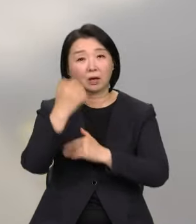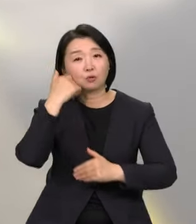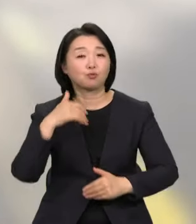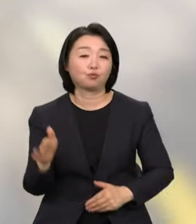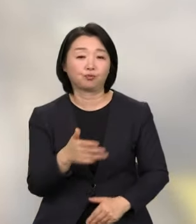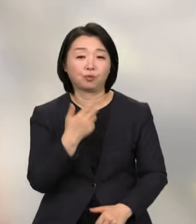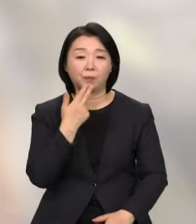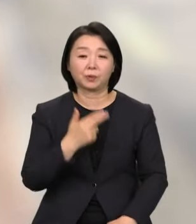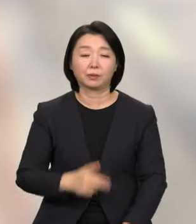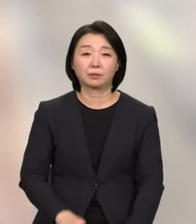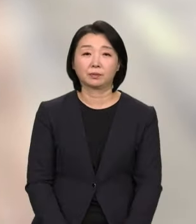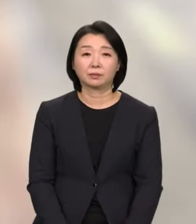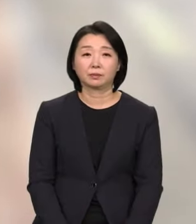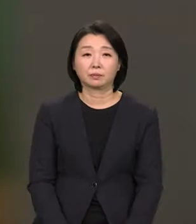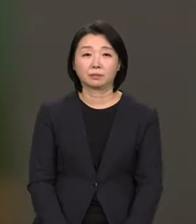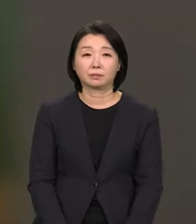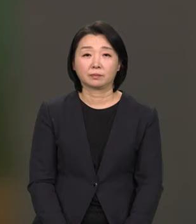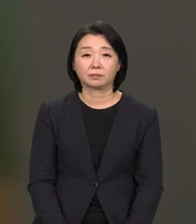없는 걸로